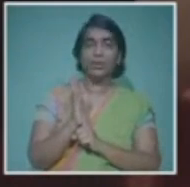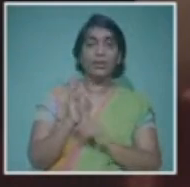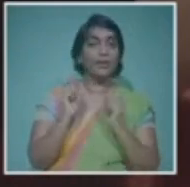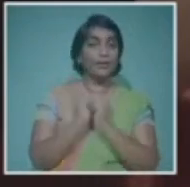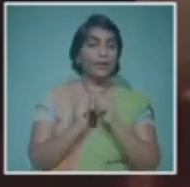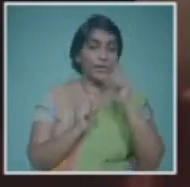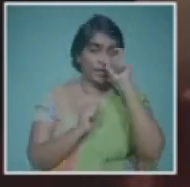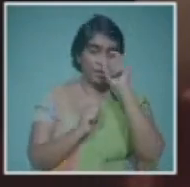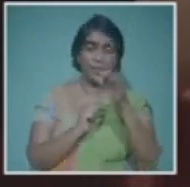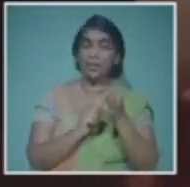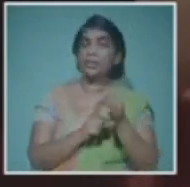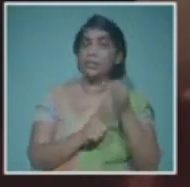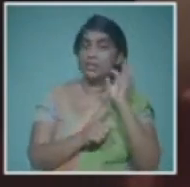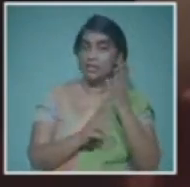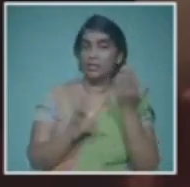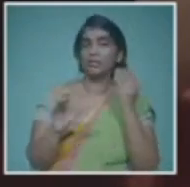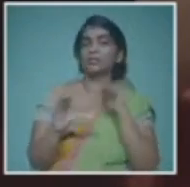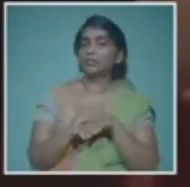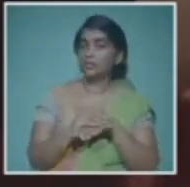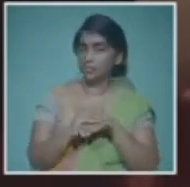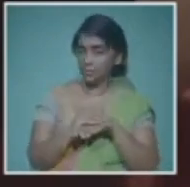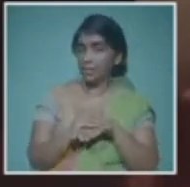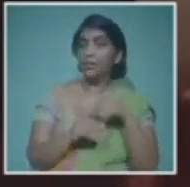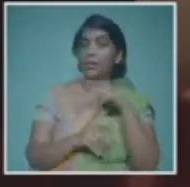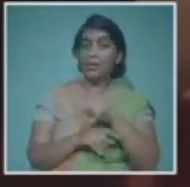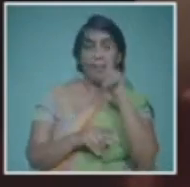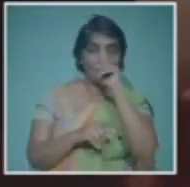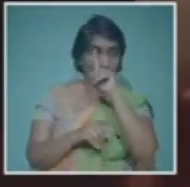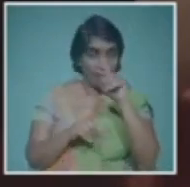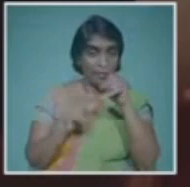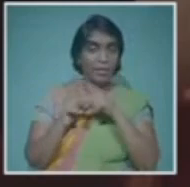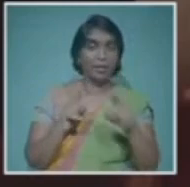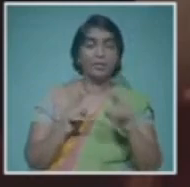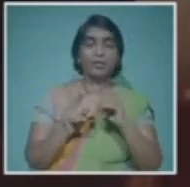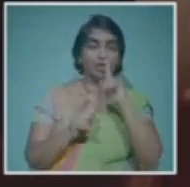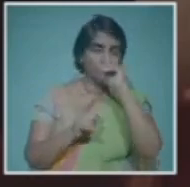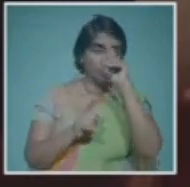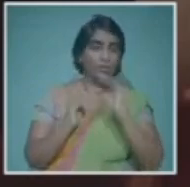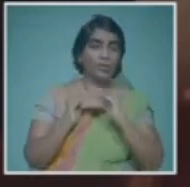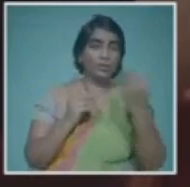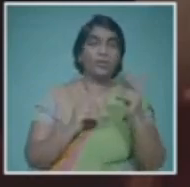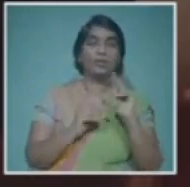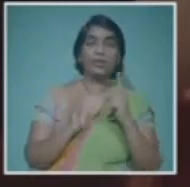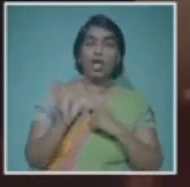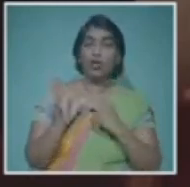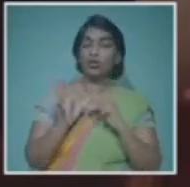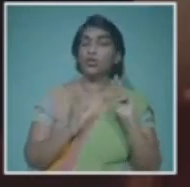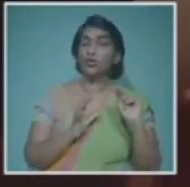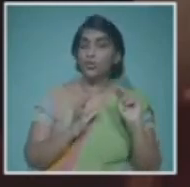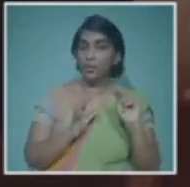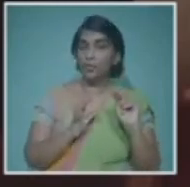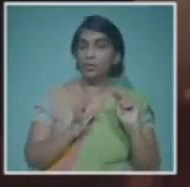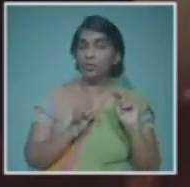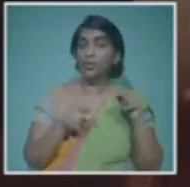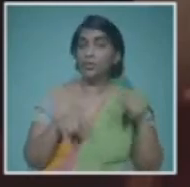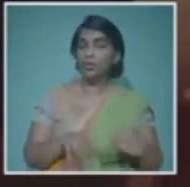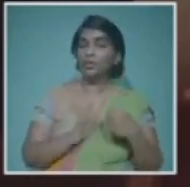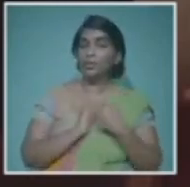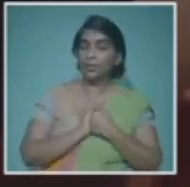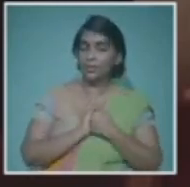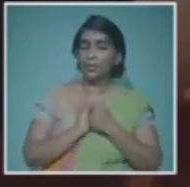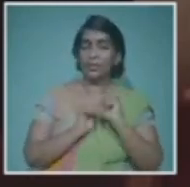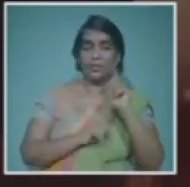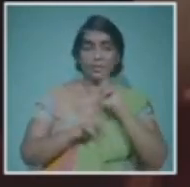වැඩබලන ජනාධිපතිවරයෙක් පත්වෙනවා. ඒ මාසයේම සතියකින් පසු 20 වැනිදා අගෝස්තු මේ ගරු